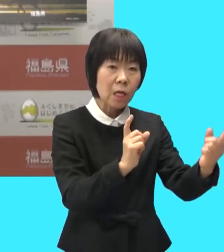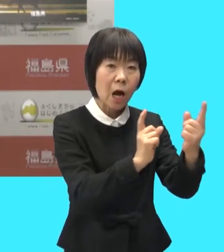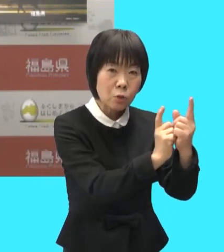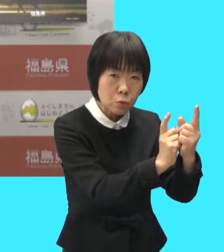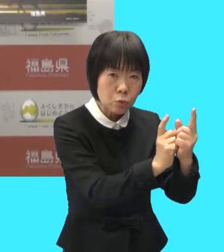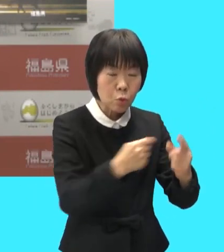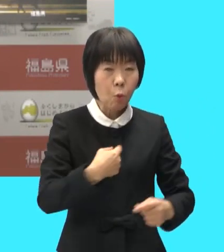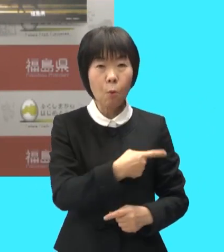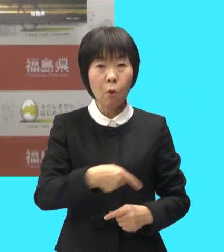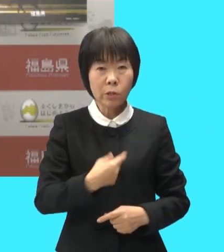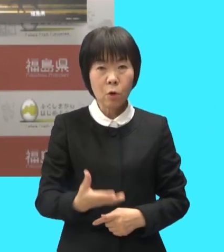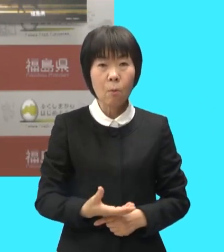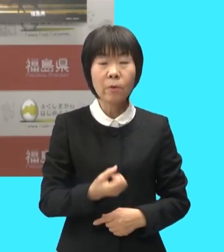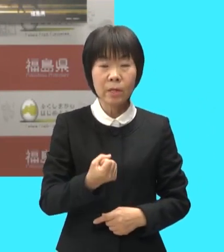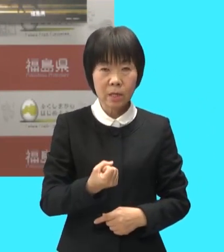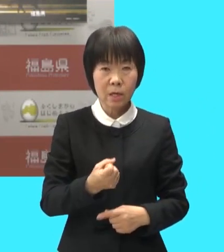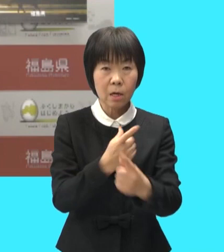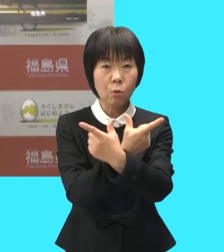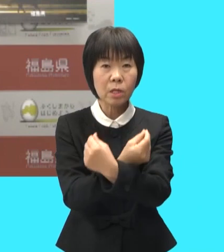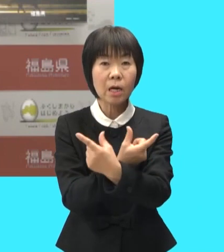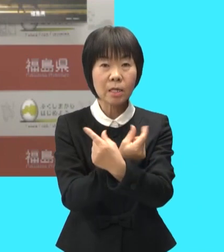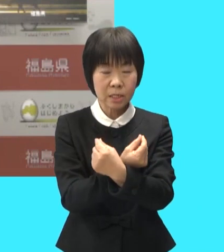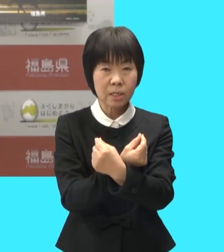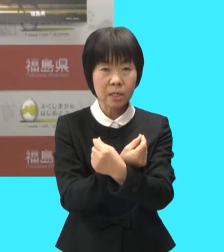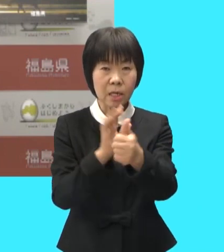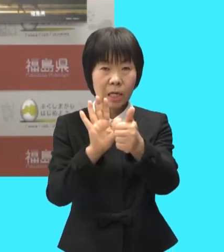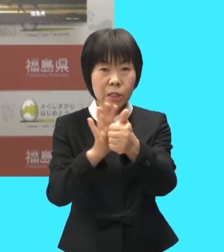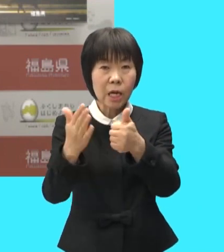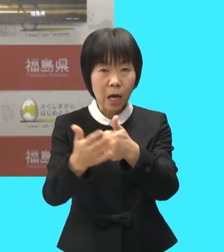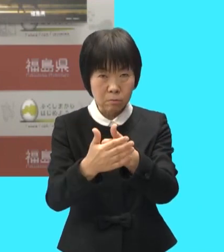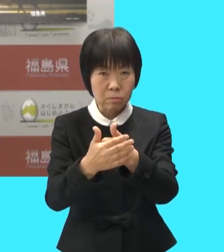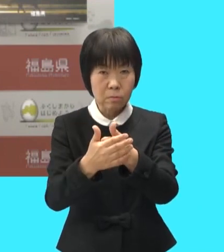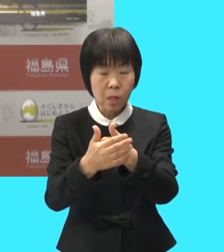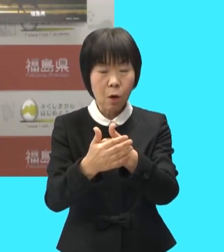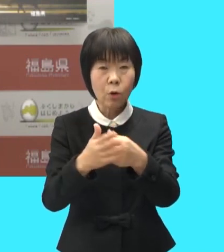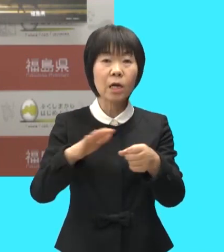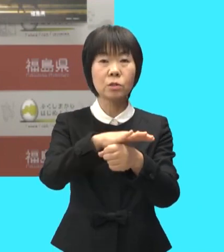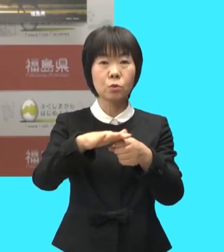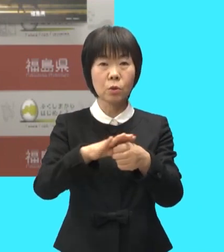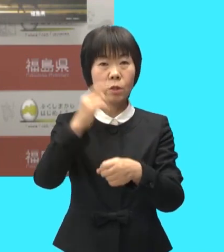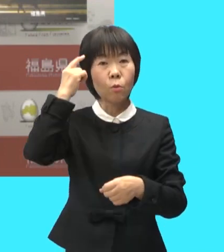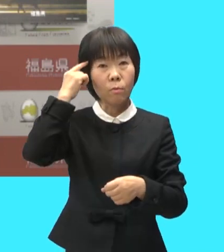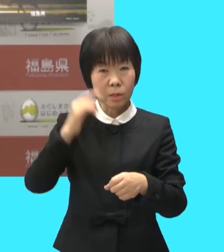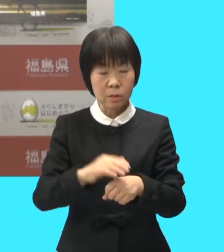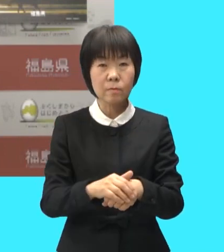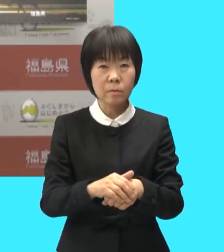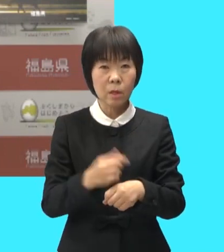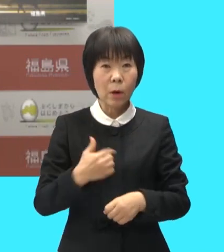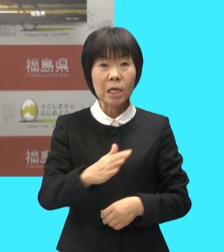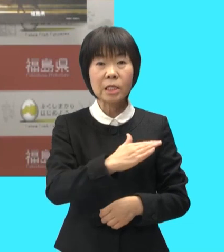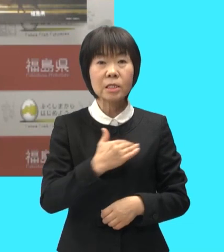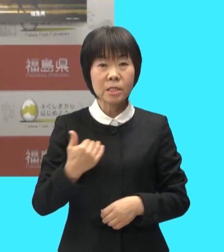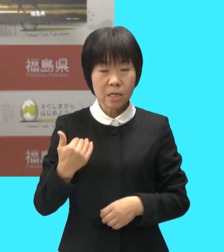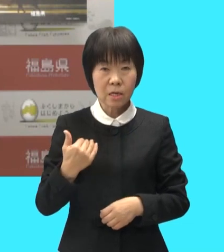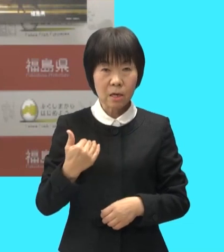いというものを持ちながら、お互いにやはり助け合っていくこと、これが重要だと思います。やはり私たち自身